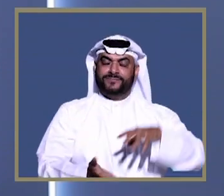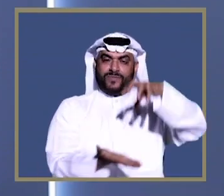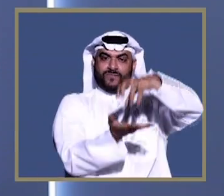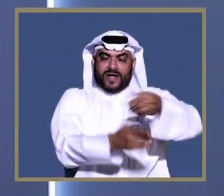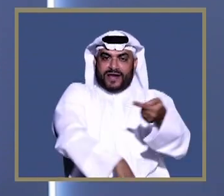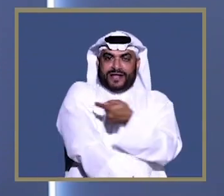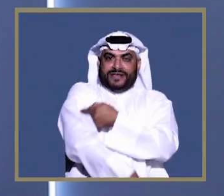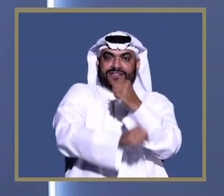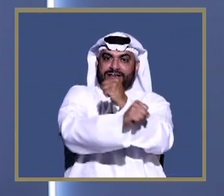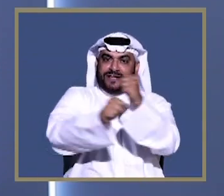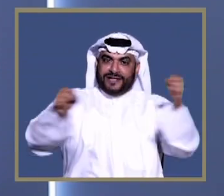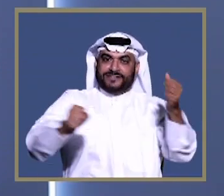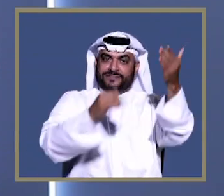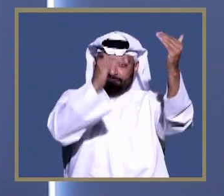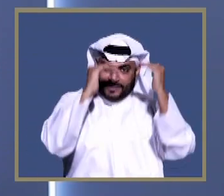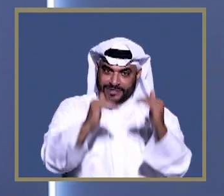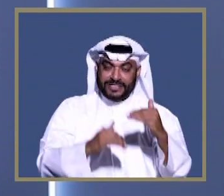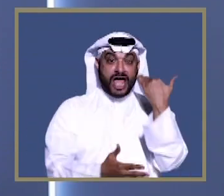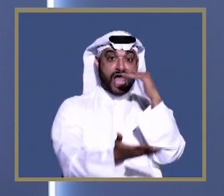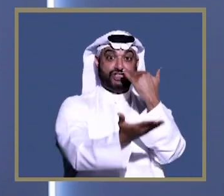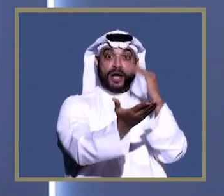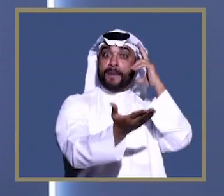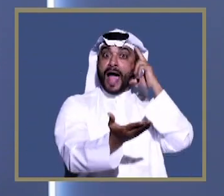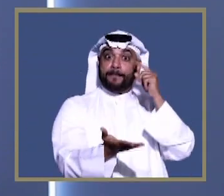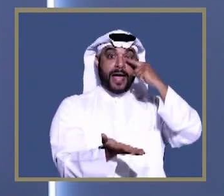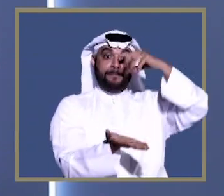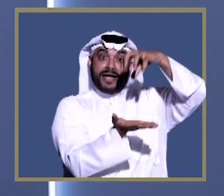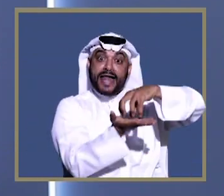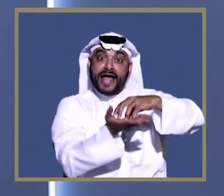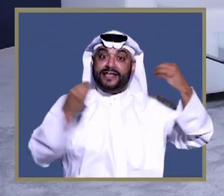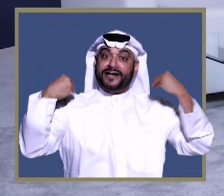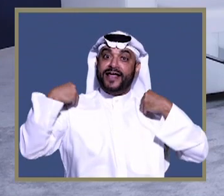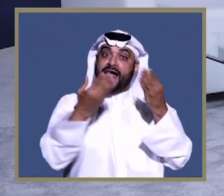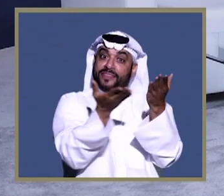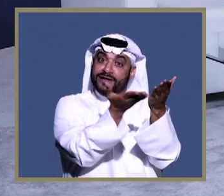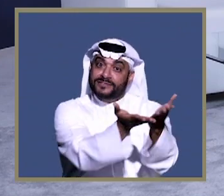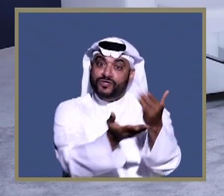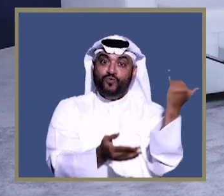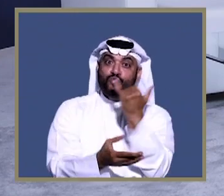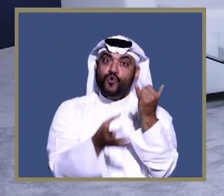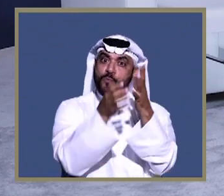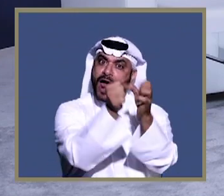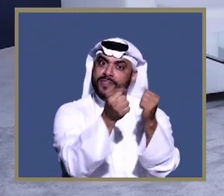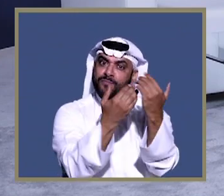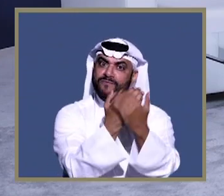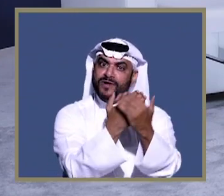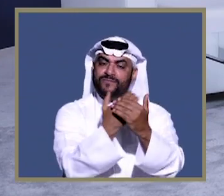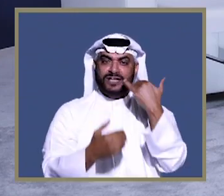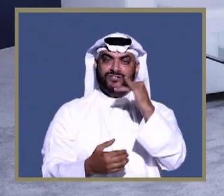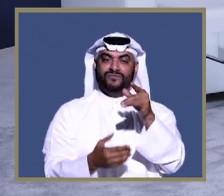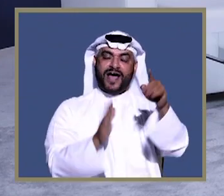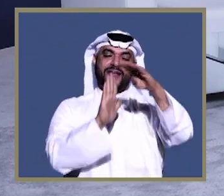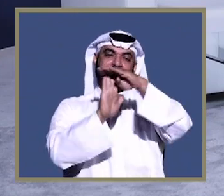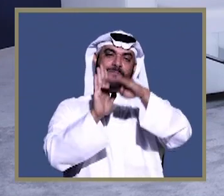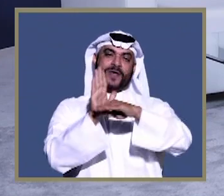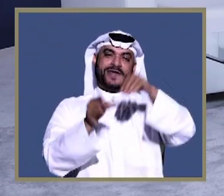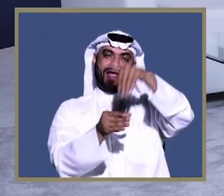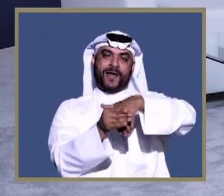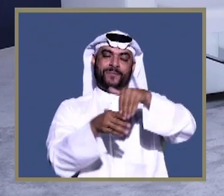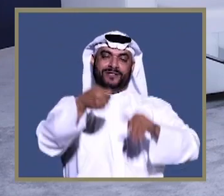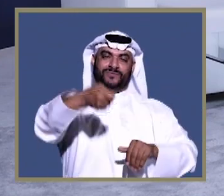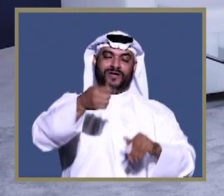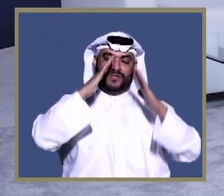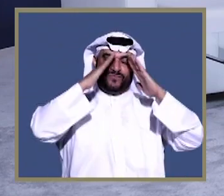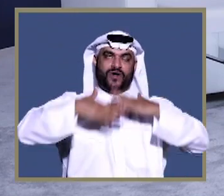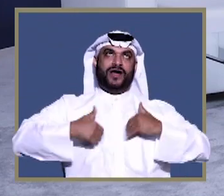بمنشآتها الصحية. كذلك الشباب بحاجة إلى أندية رياضية. هذا بعض المقتطفات من البرنامج